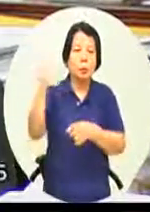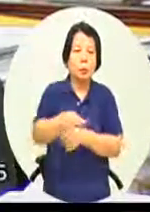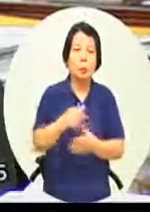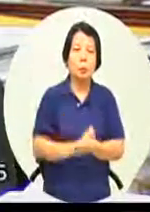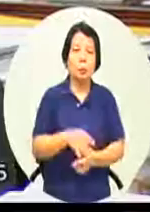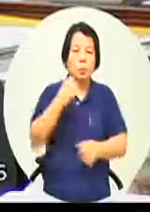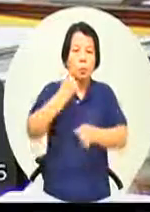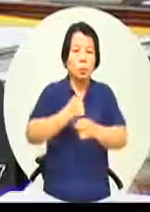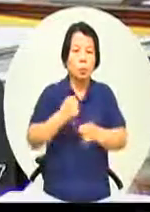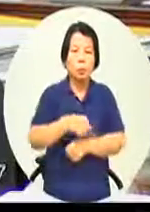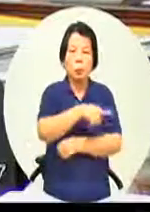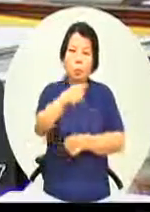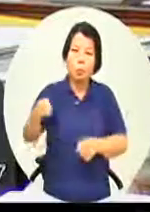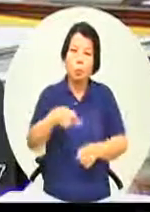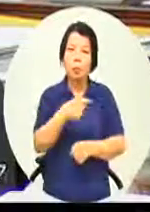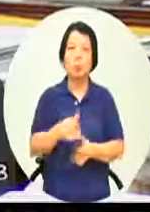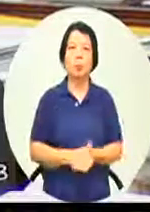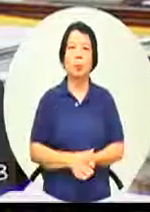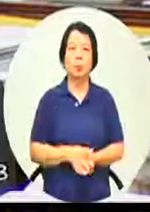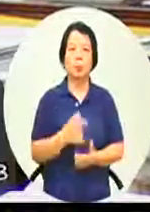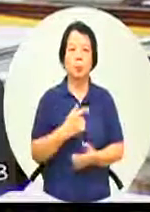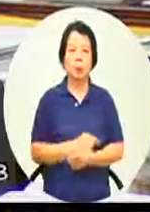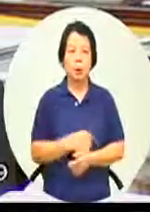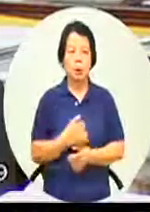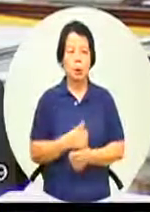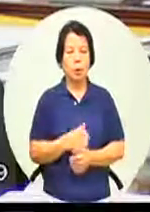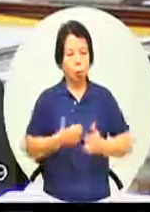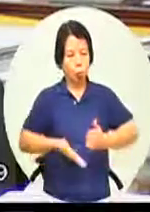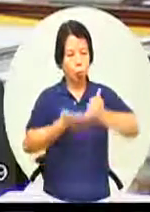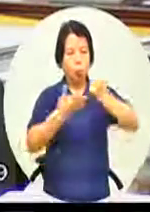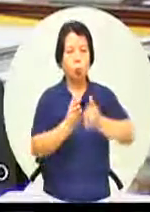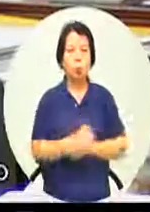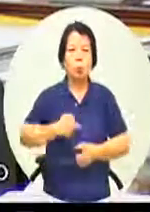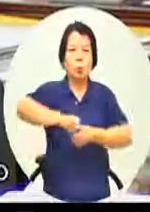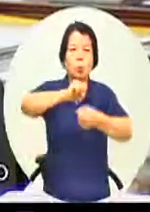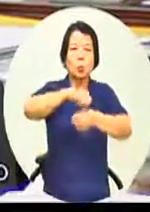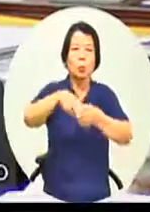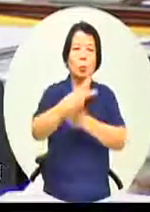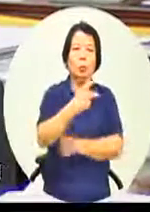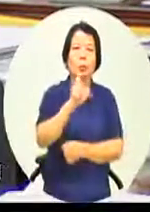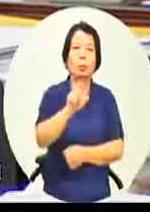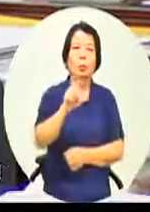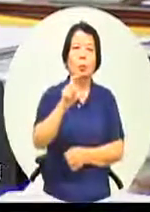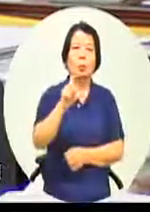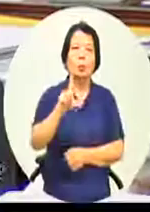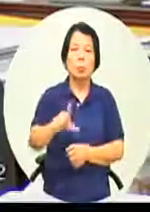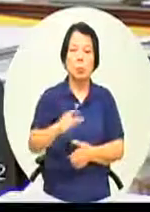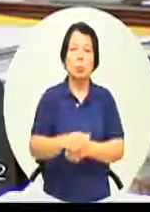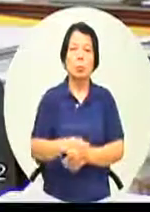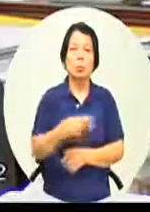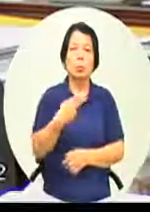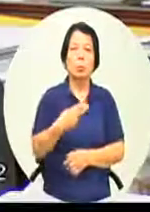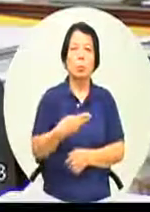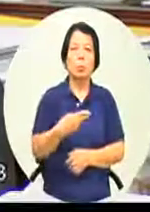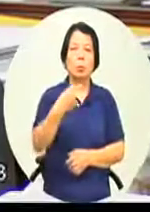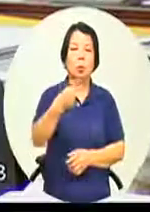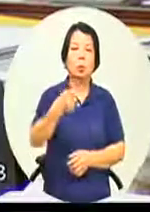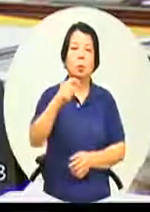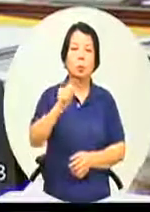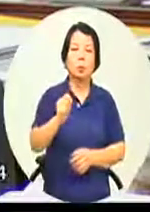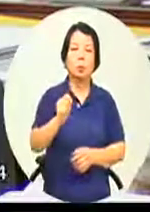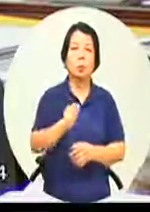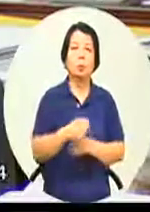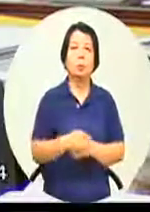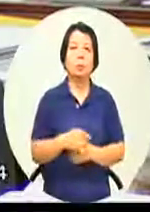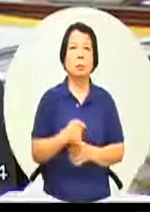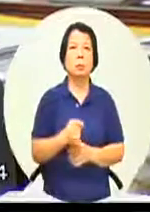常让人家这个激赏的是增加了266公顷的这个治洪池。但是我看包